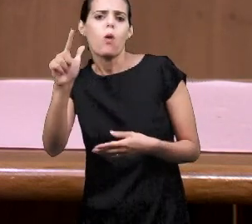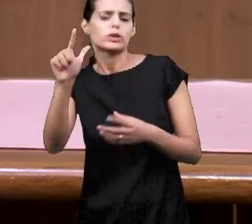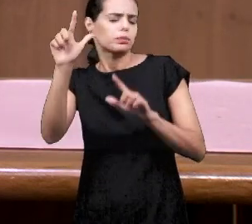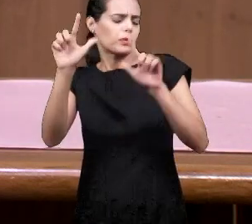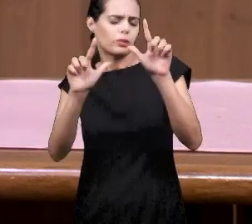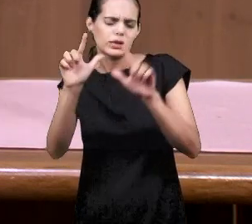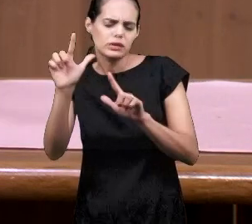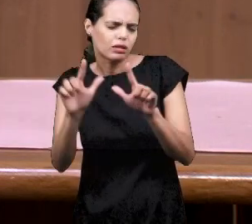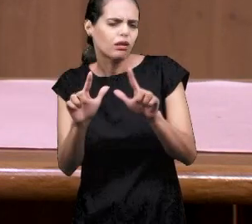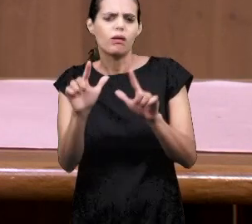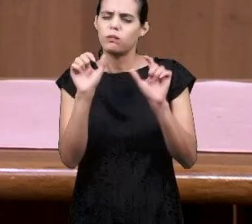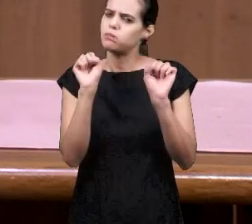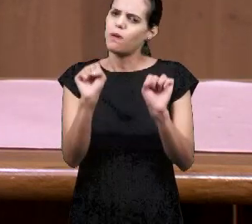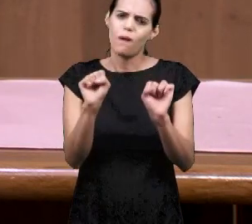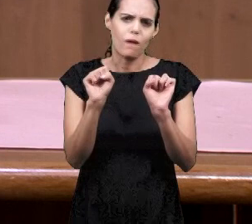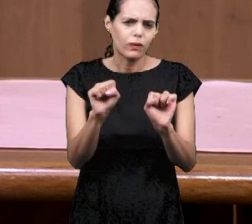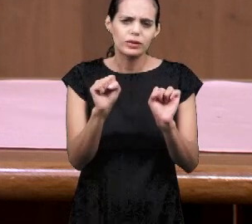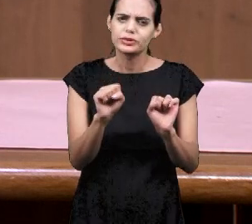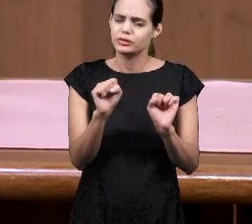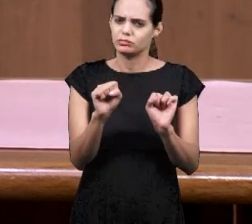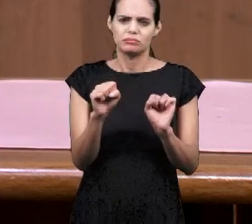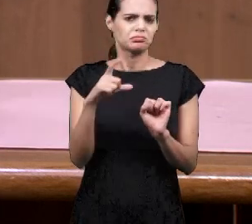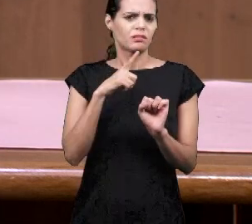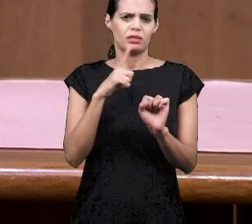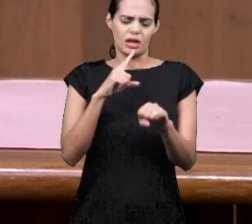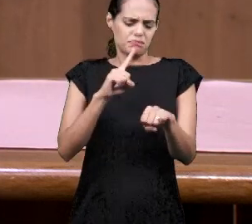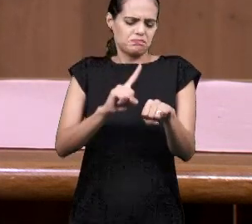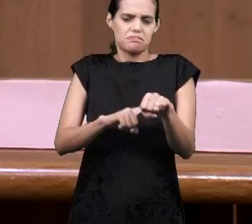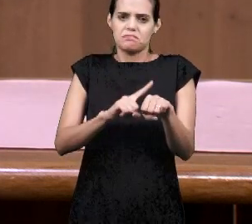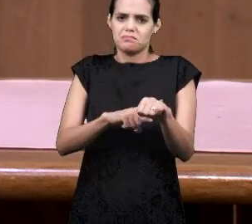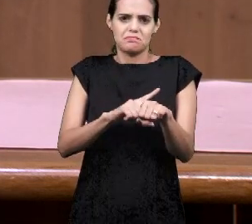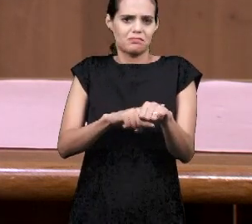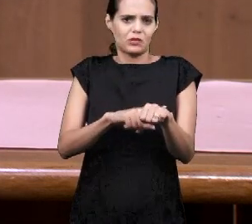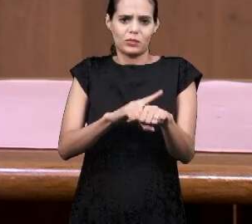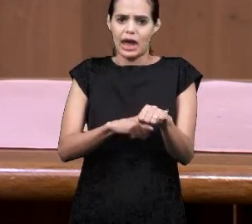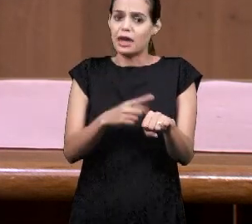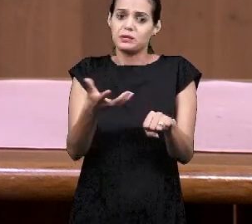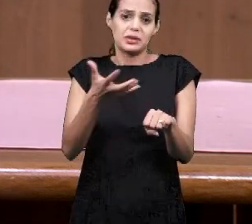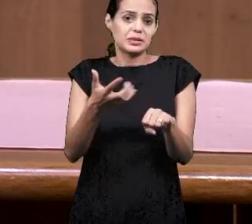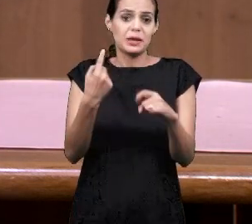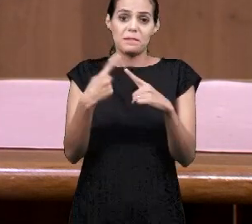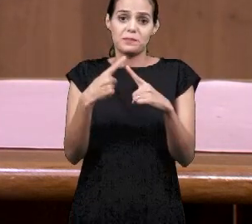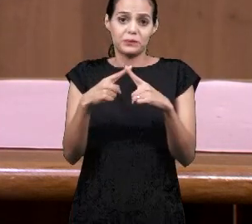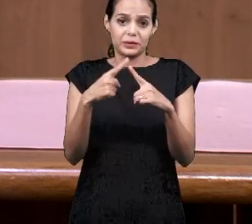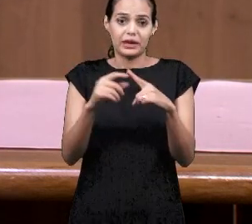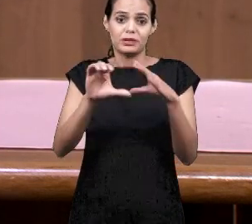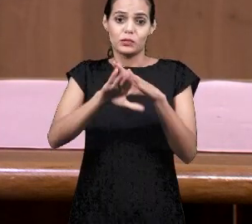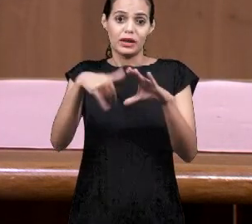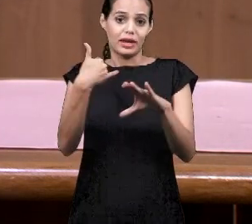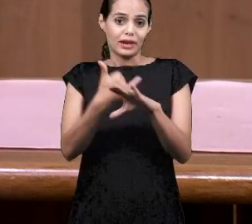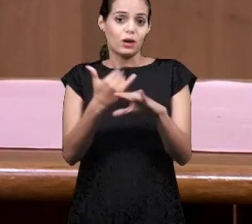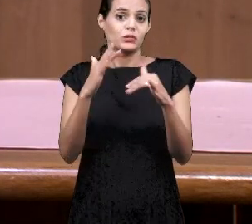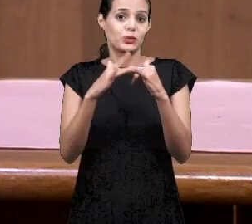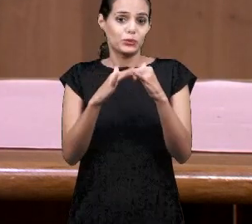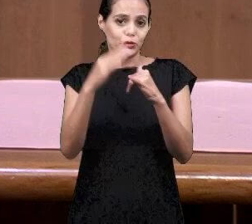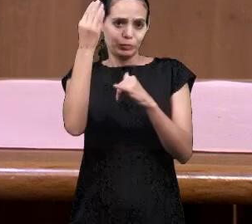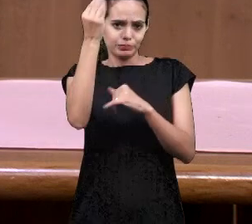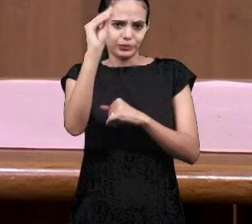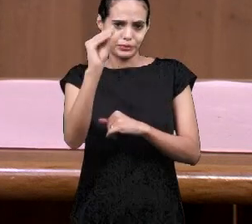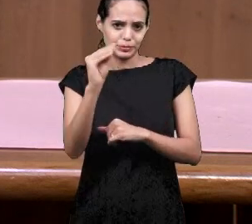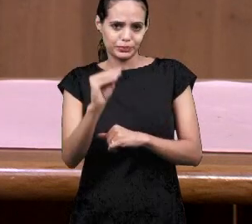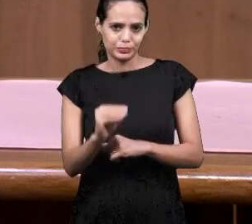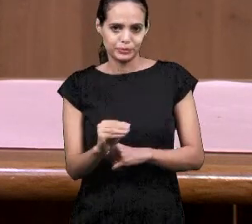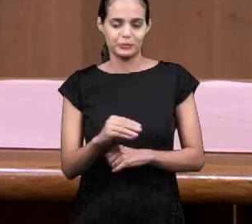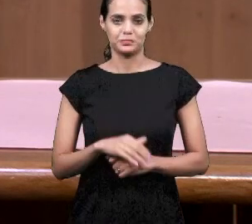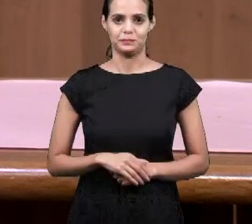Il reste sur le canal, vous pouvez le regarder comme vous voulez, il est disponible. Après, à 16h, nous